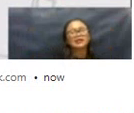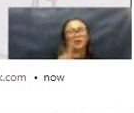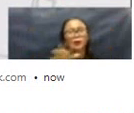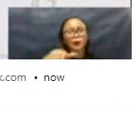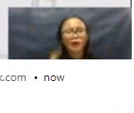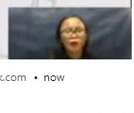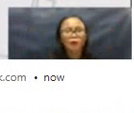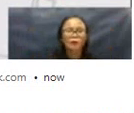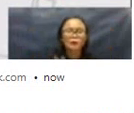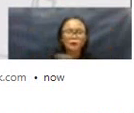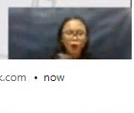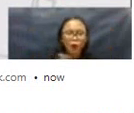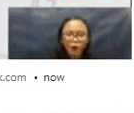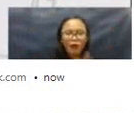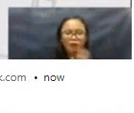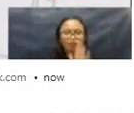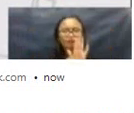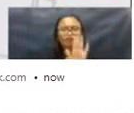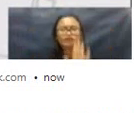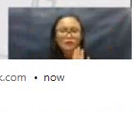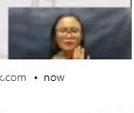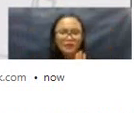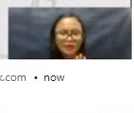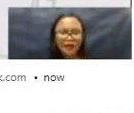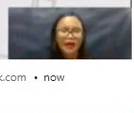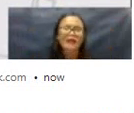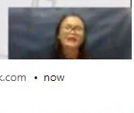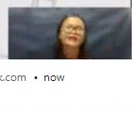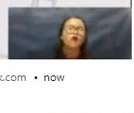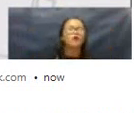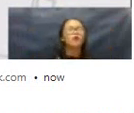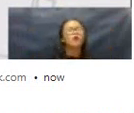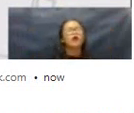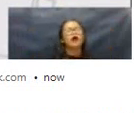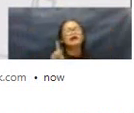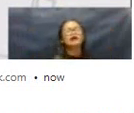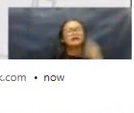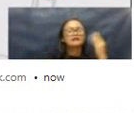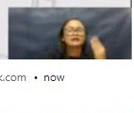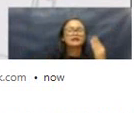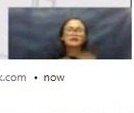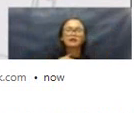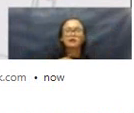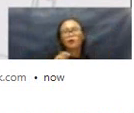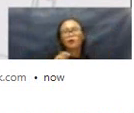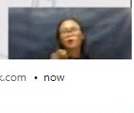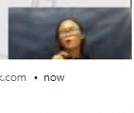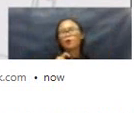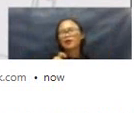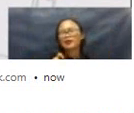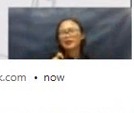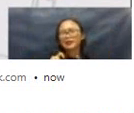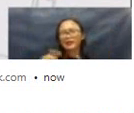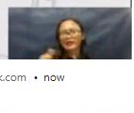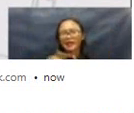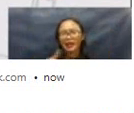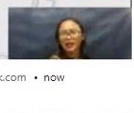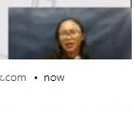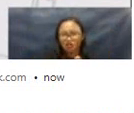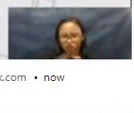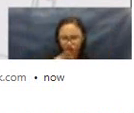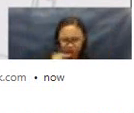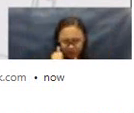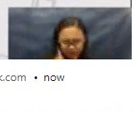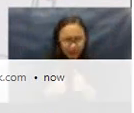membuat album saya sadar saya berpikir misalnya di podcast atau di media sosial yang lain. Jadi